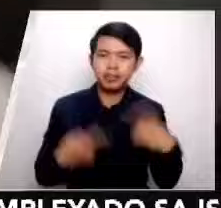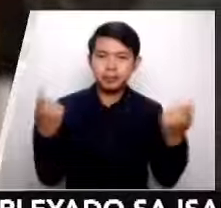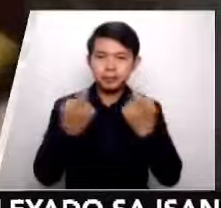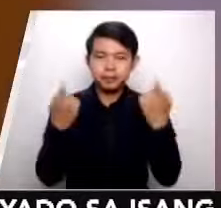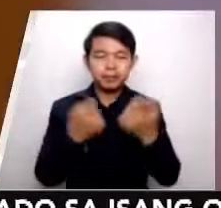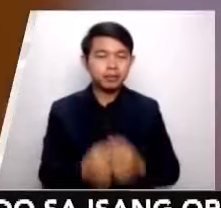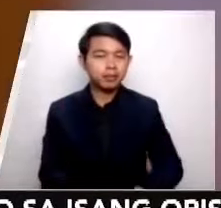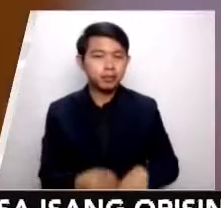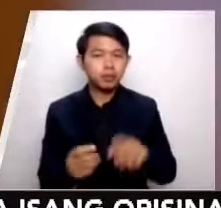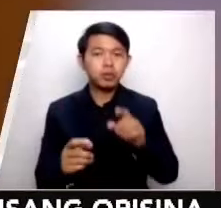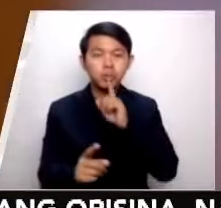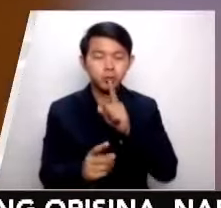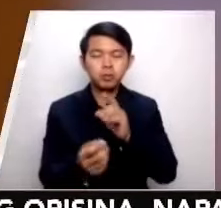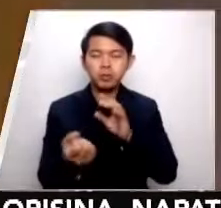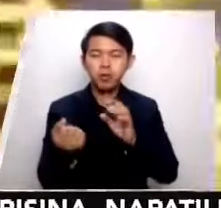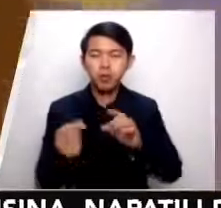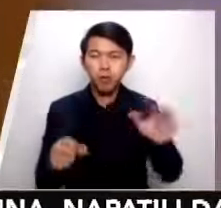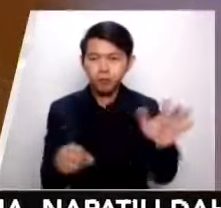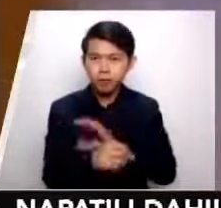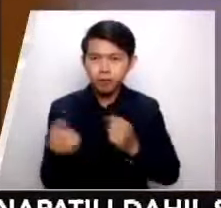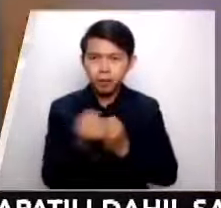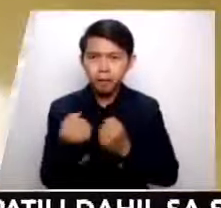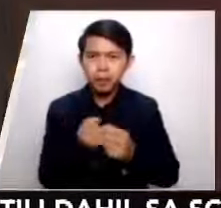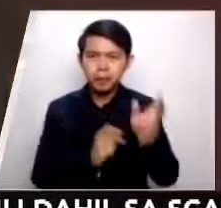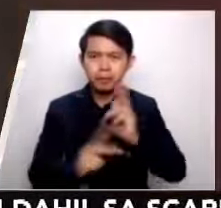Girl na proud sa kanyang new teeth.